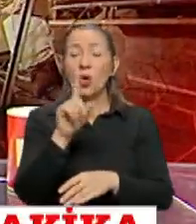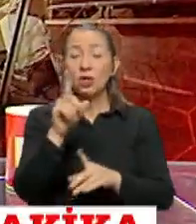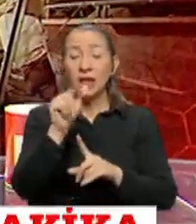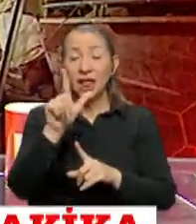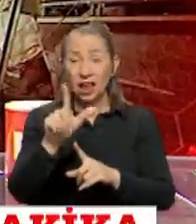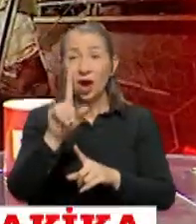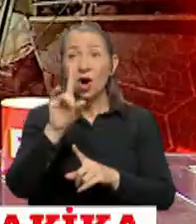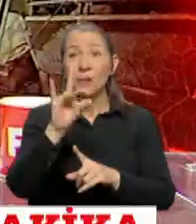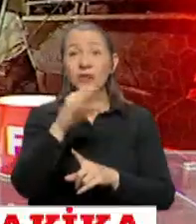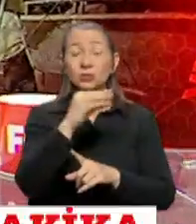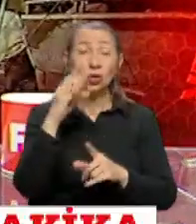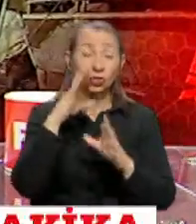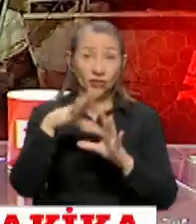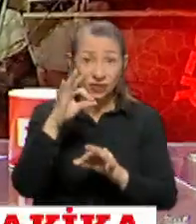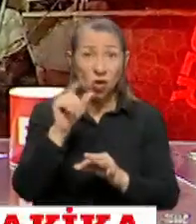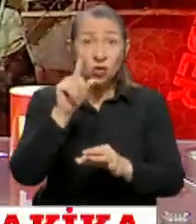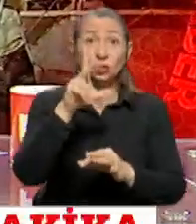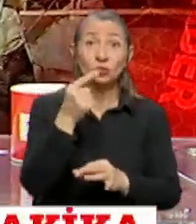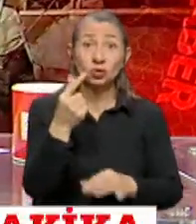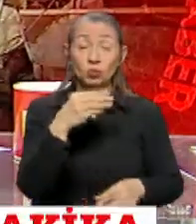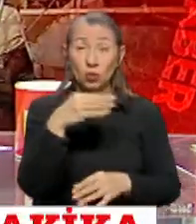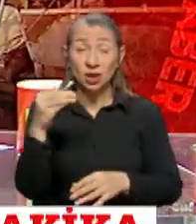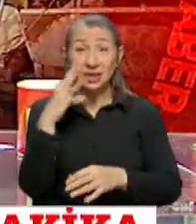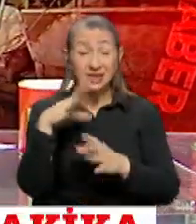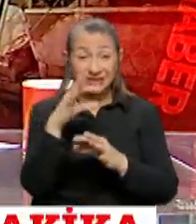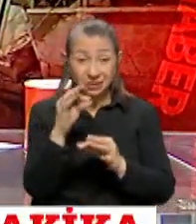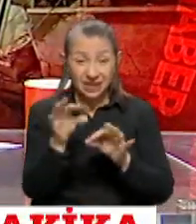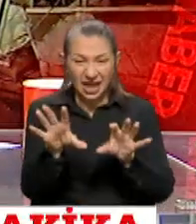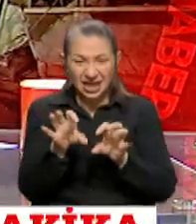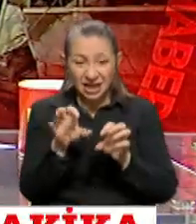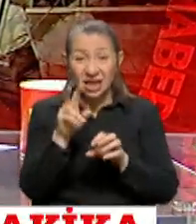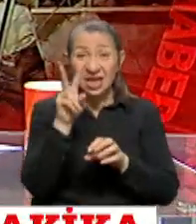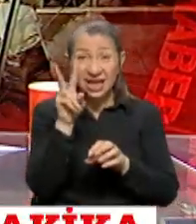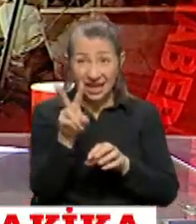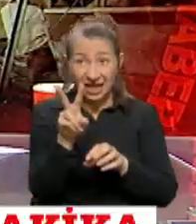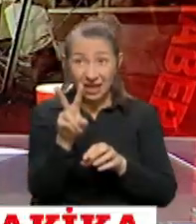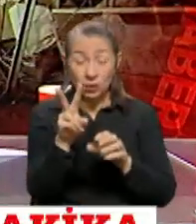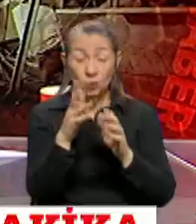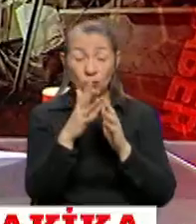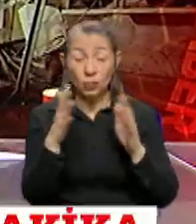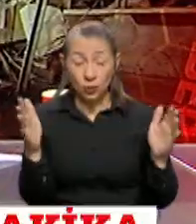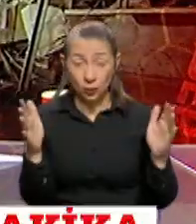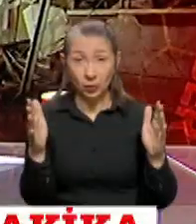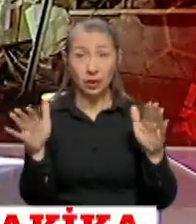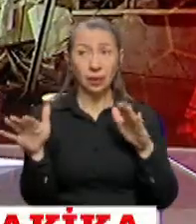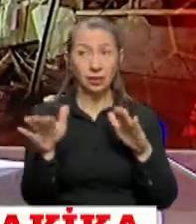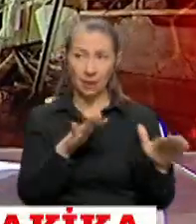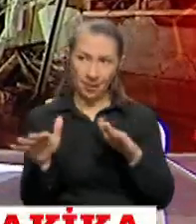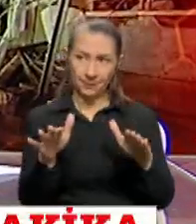10 il, 15 milyon nüfus, 13,5 milyon insanımızın doğrudan etkilendiği iki büyük